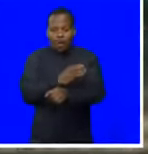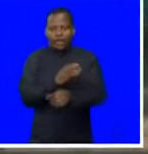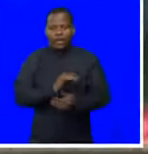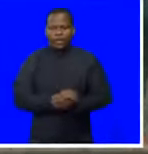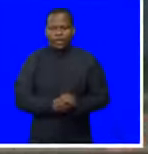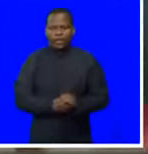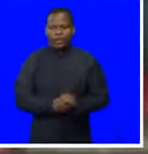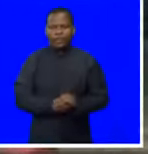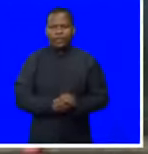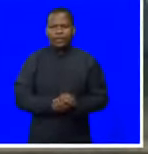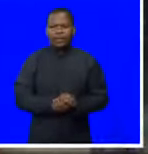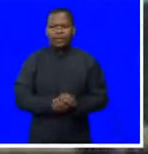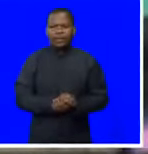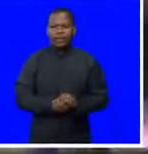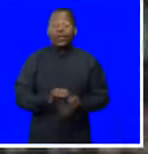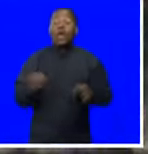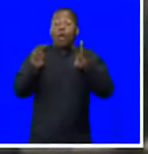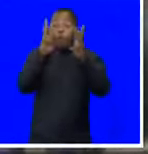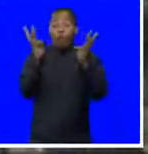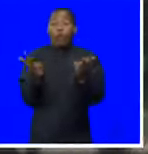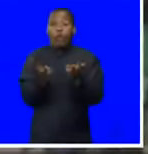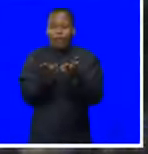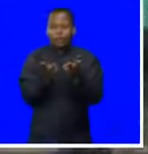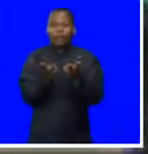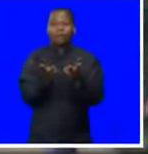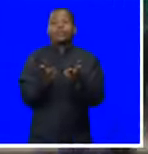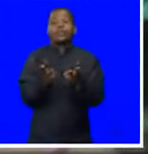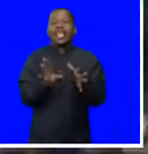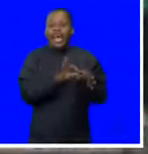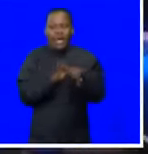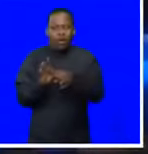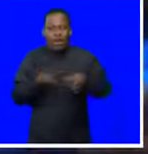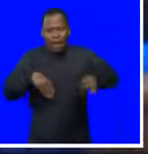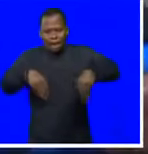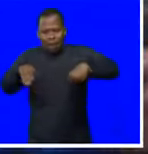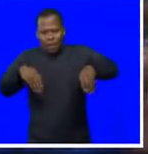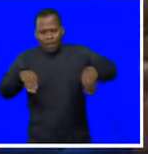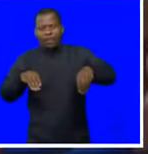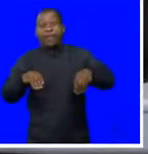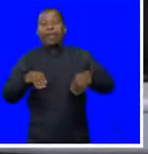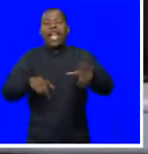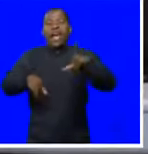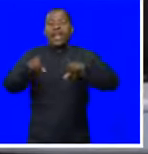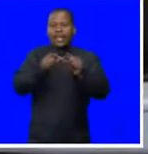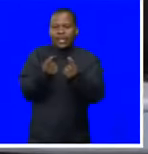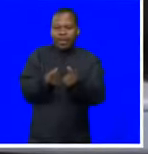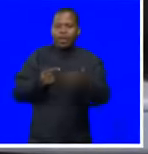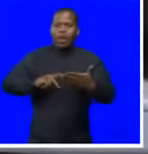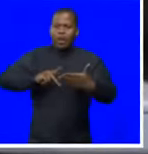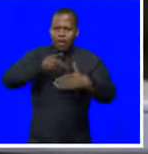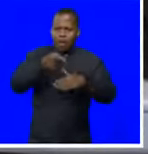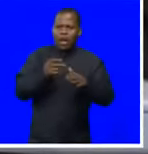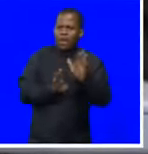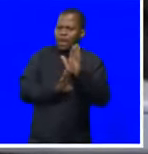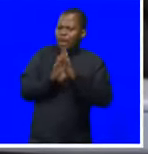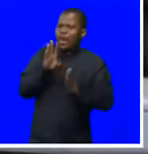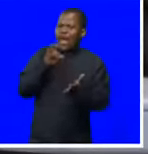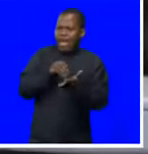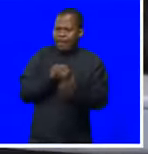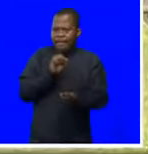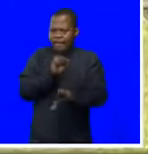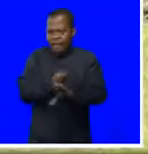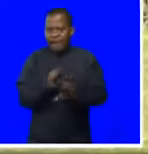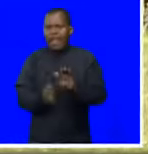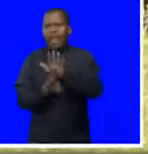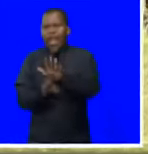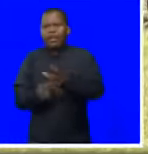onge mavemhlabi Tindzaba ntebhola abanato tinhlelo tekuthuthukisa likhetho lwesive kuze kukhona ingenela imidlalo lemkhulu emhlabeni lifaka